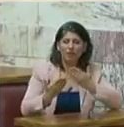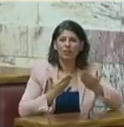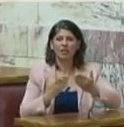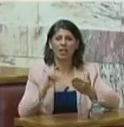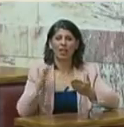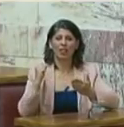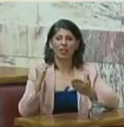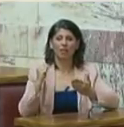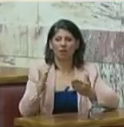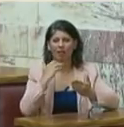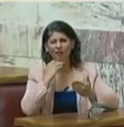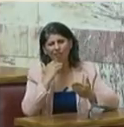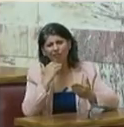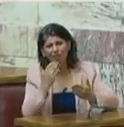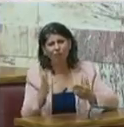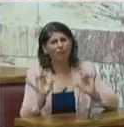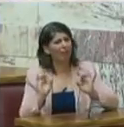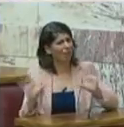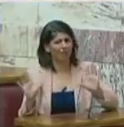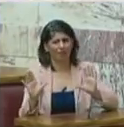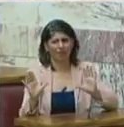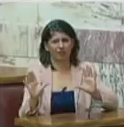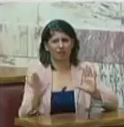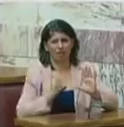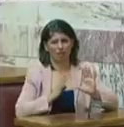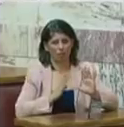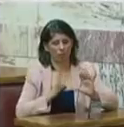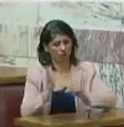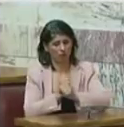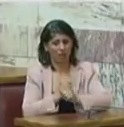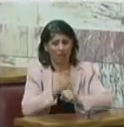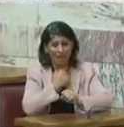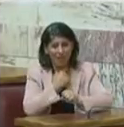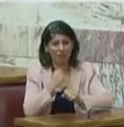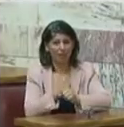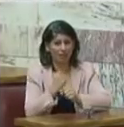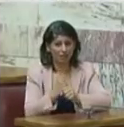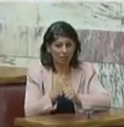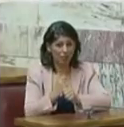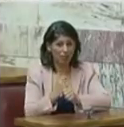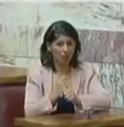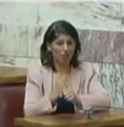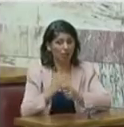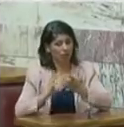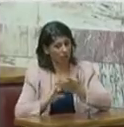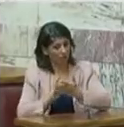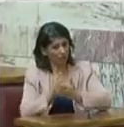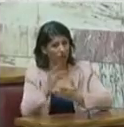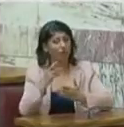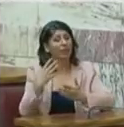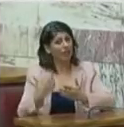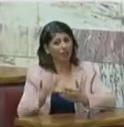Διότι δεν μπορεί κανένας άνθρωπος να ανταποκριθεί στις ανάγκες της εργασίας του, να βελτιωθεί και να είναι